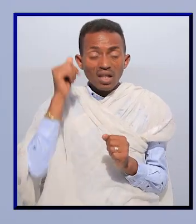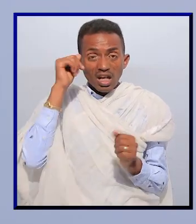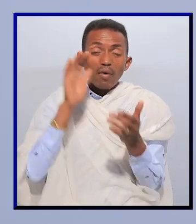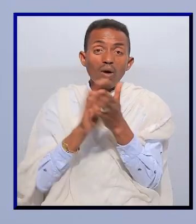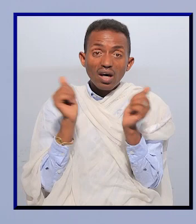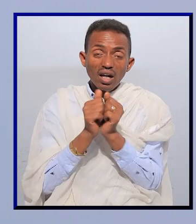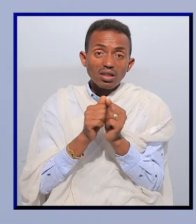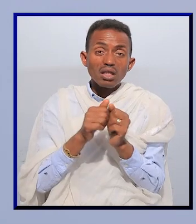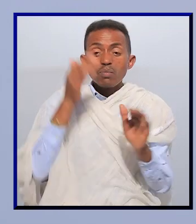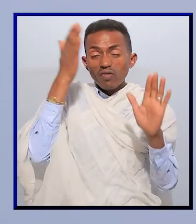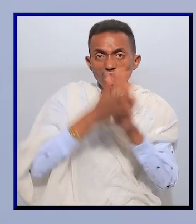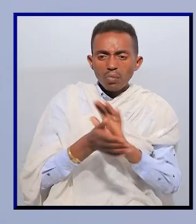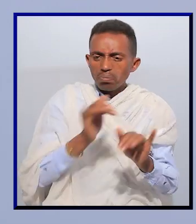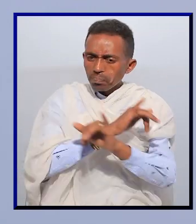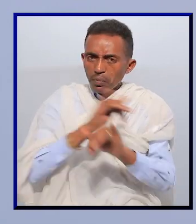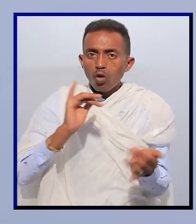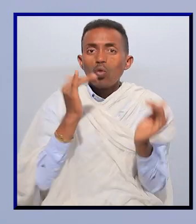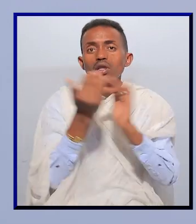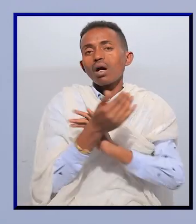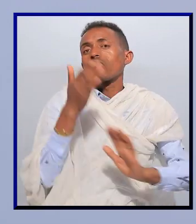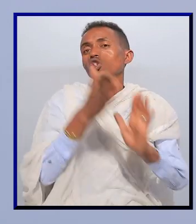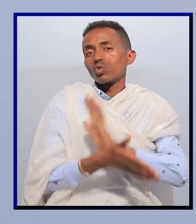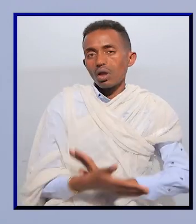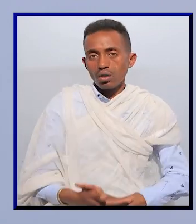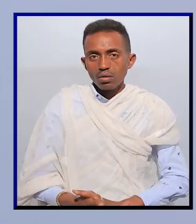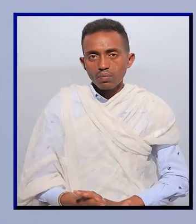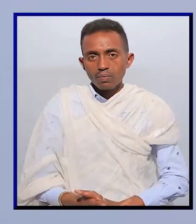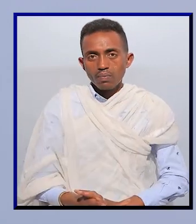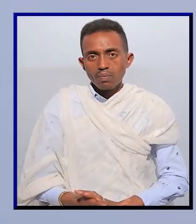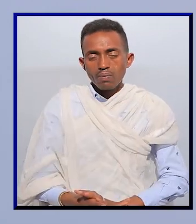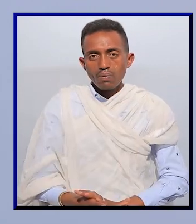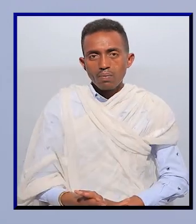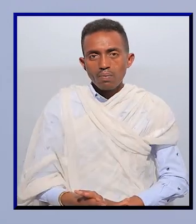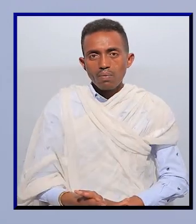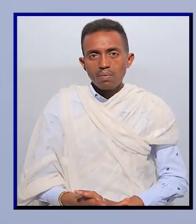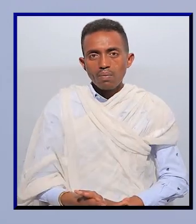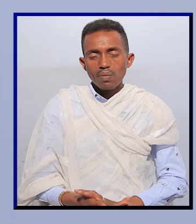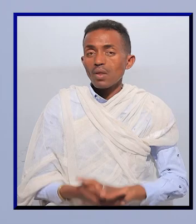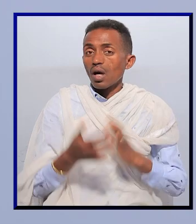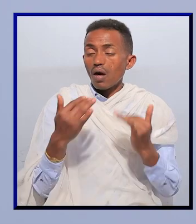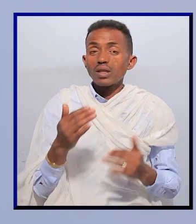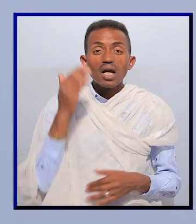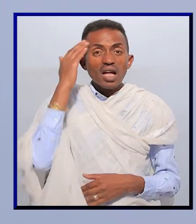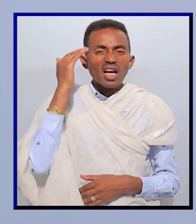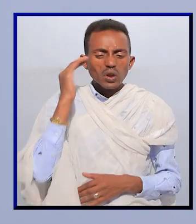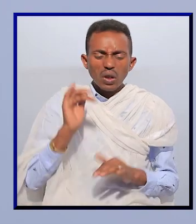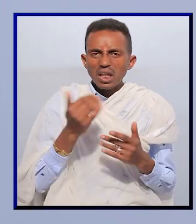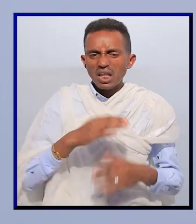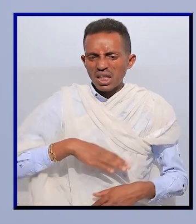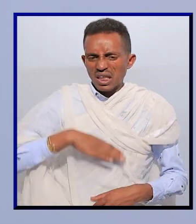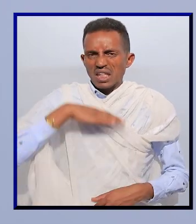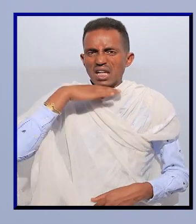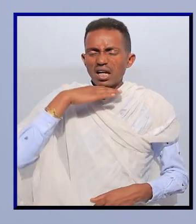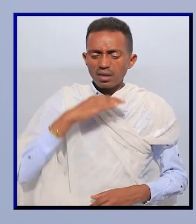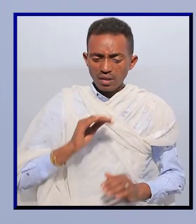መልክ ይፈጽሙታል ማለት ነው። እንግዲህ ህሊናቸው እንዴት ይረካል በምን መልክ እንዴት ምናምን የሚለው እሱ ራሱን